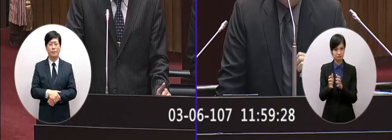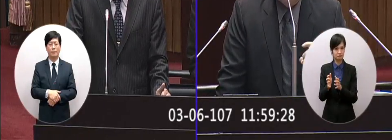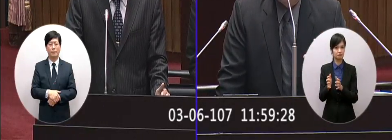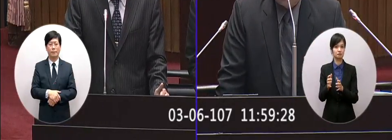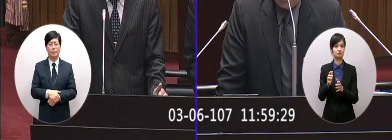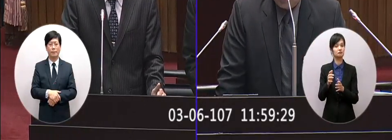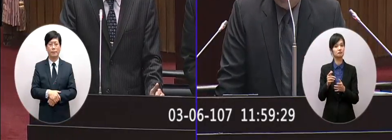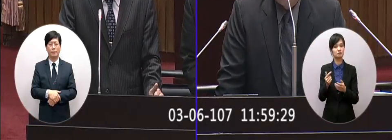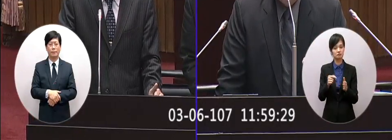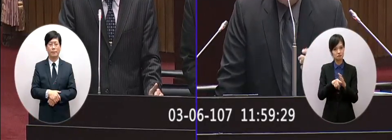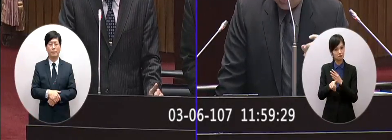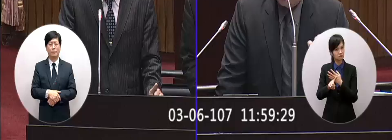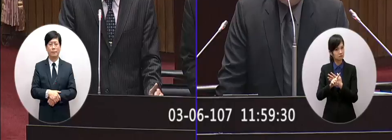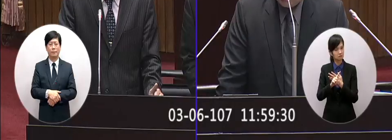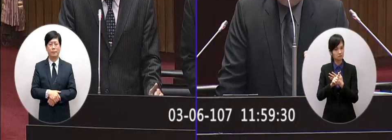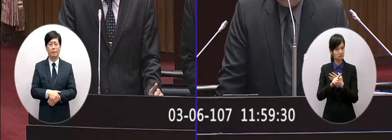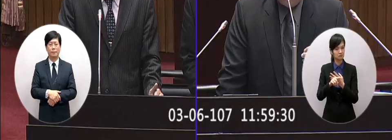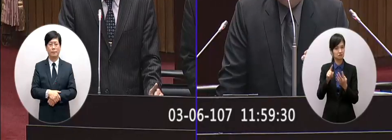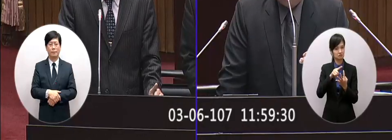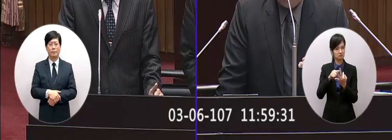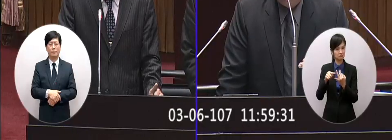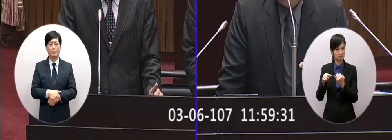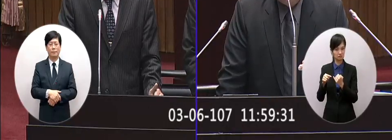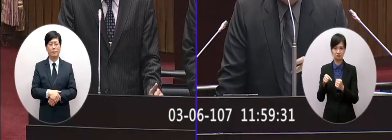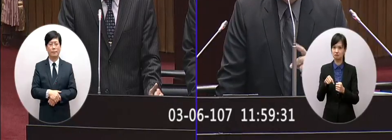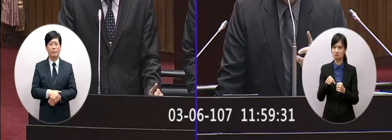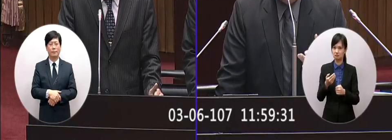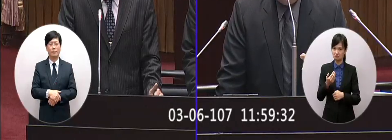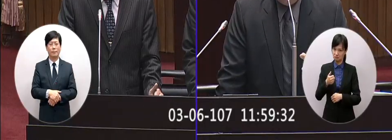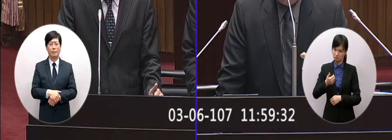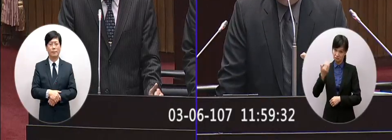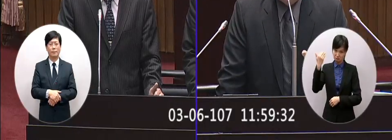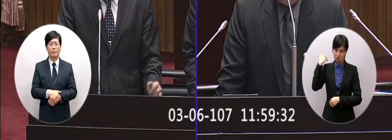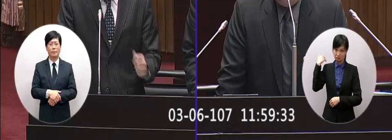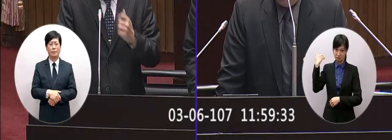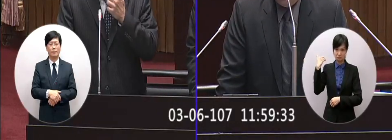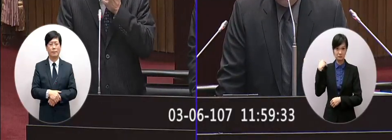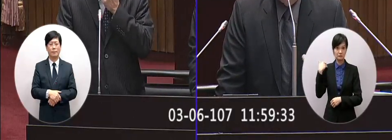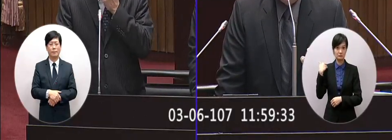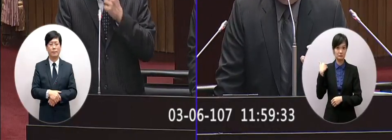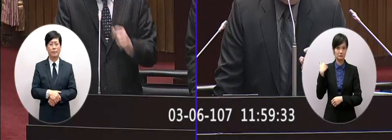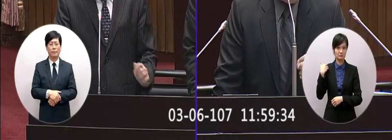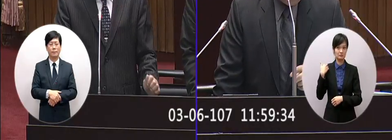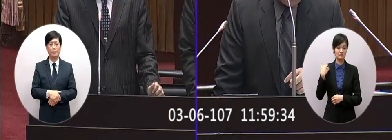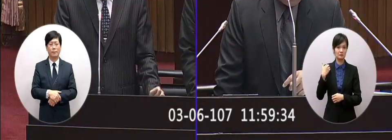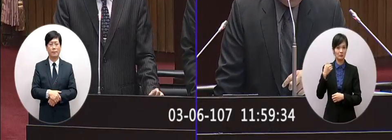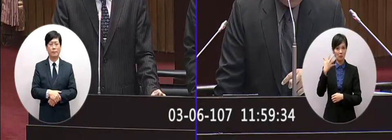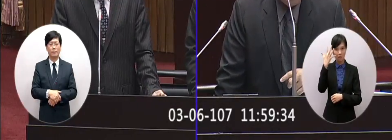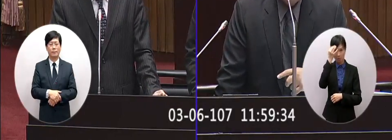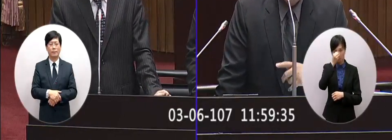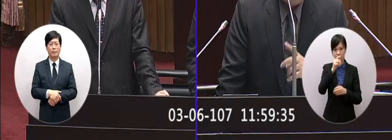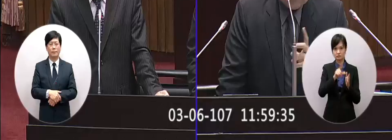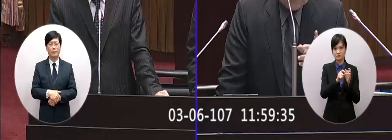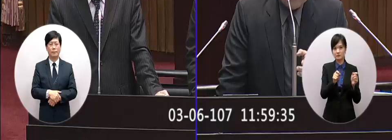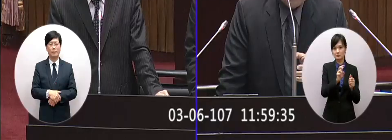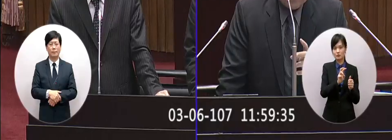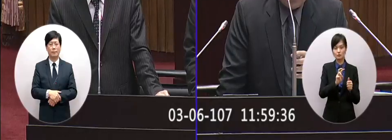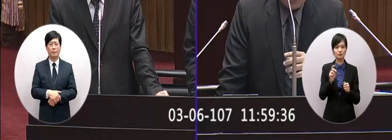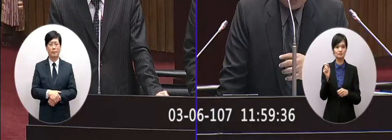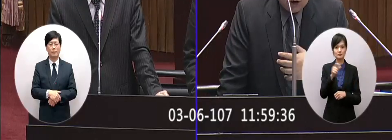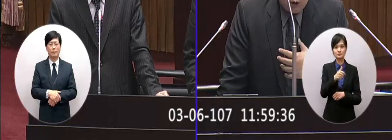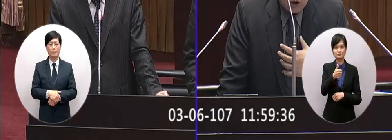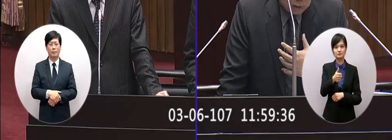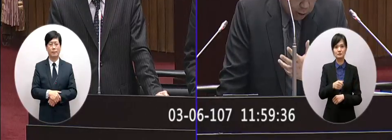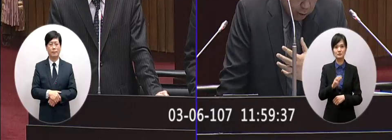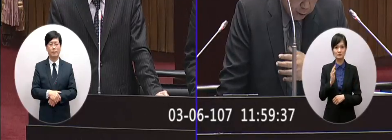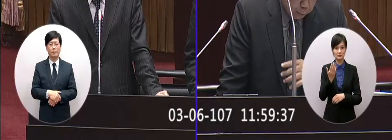跟他的就是说专业化，事实上在过去都优于老人优于长照的这个部分，但是现在的